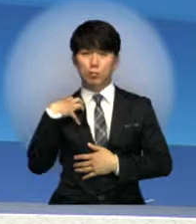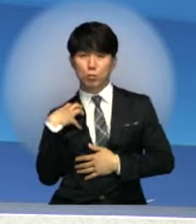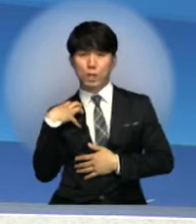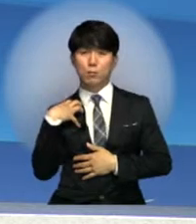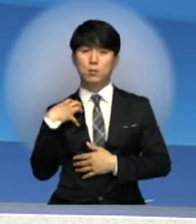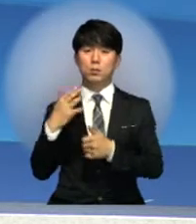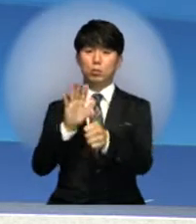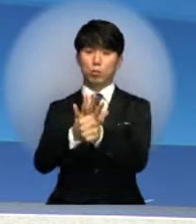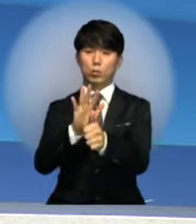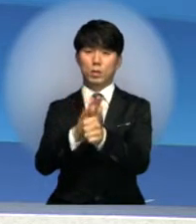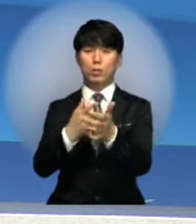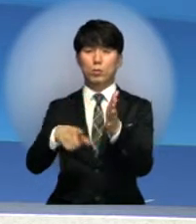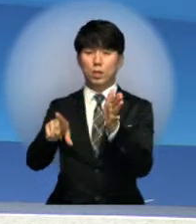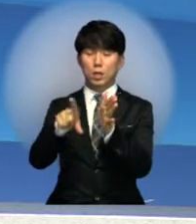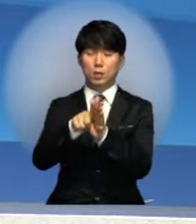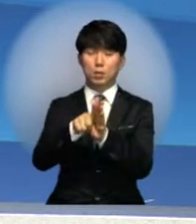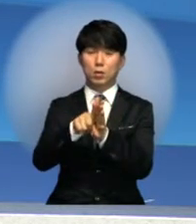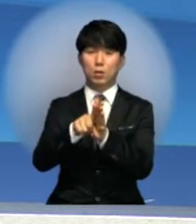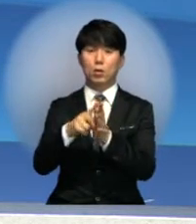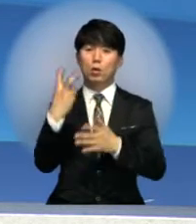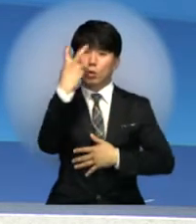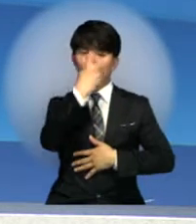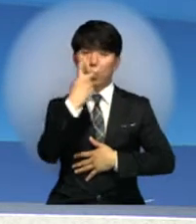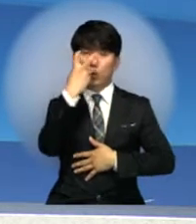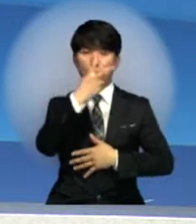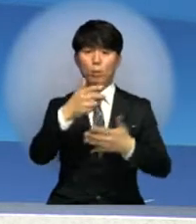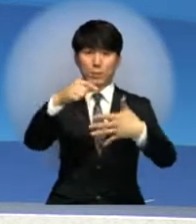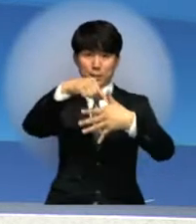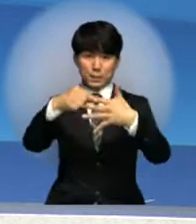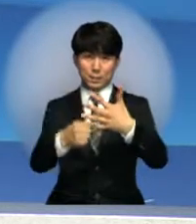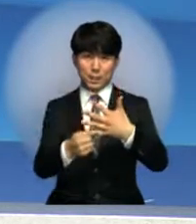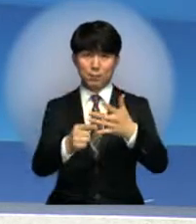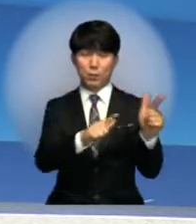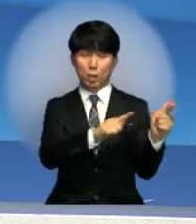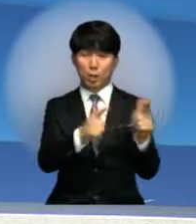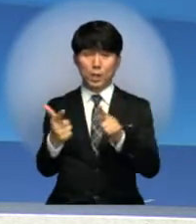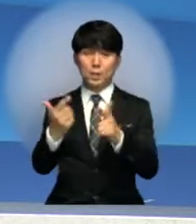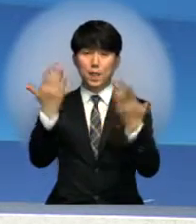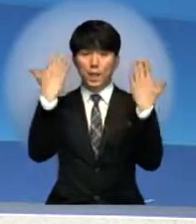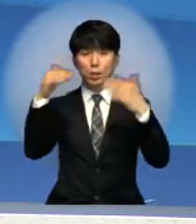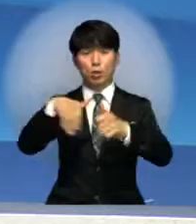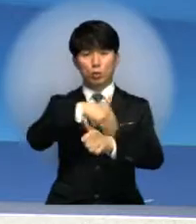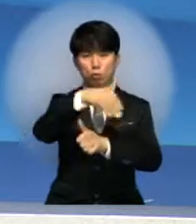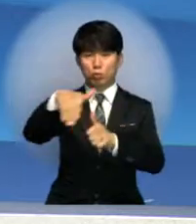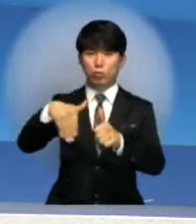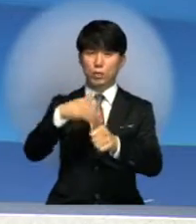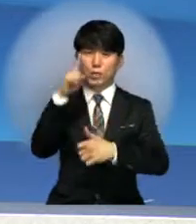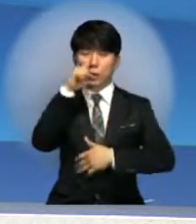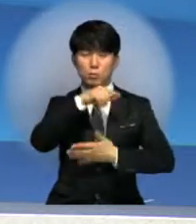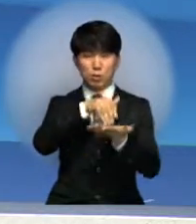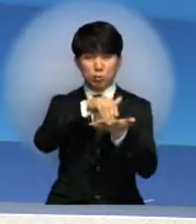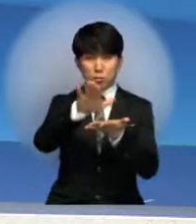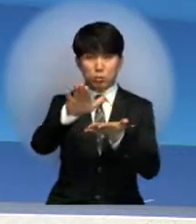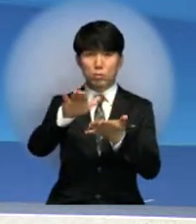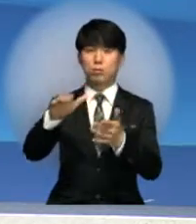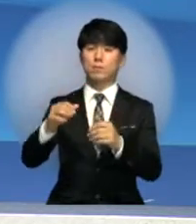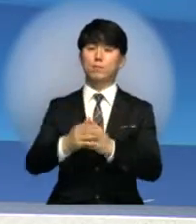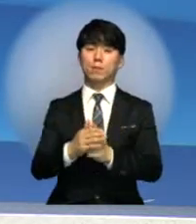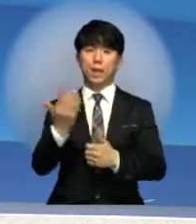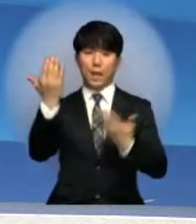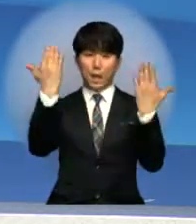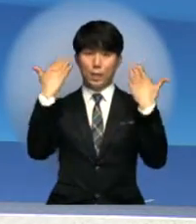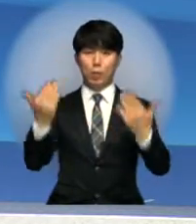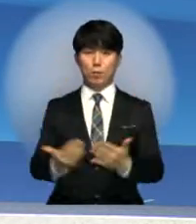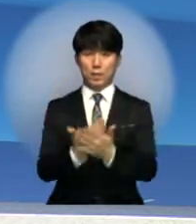학습이든 돌봄 교실을 확대한다든 여러 가지 학교 시설의 유해 시설을 또 없애는 그런 일 등 이 학교 환경 개선과 학력 신장을